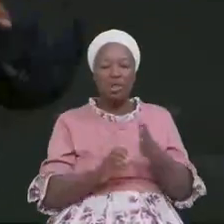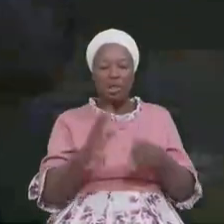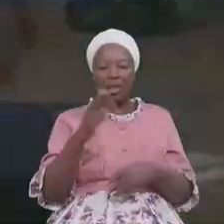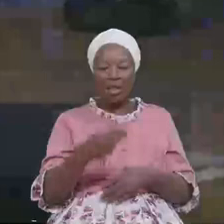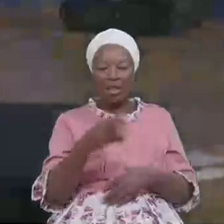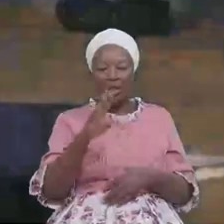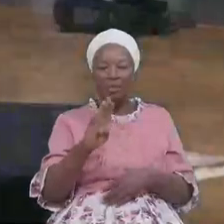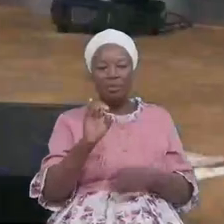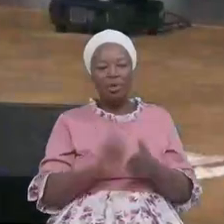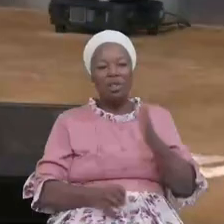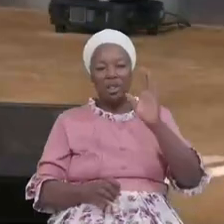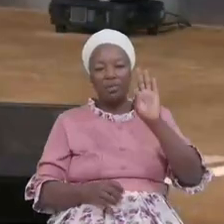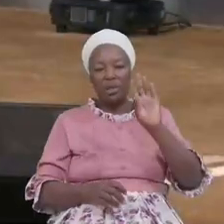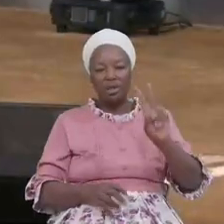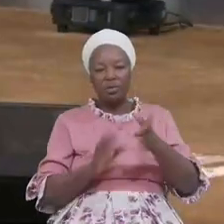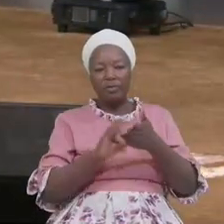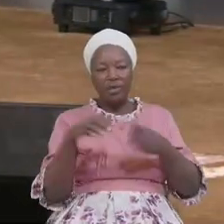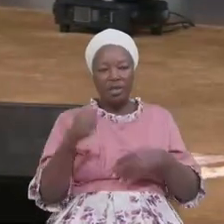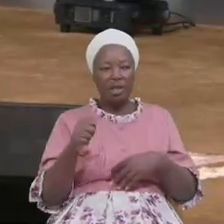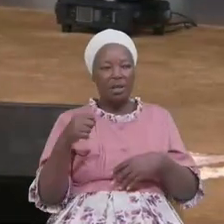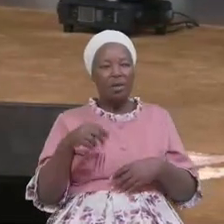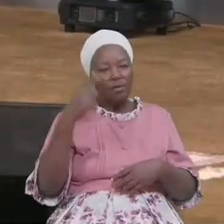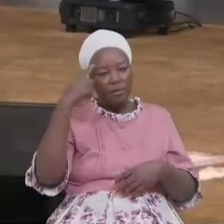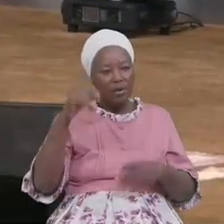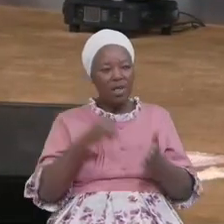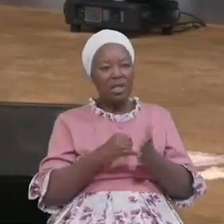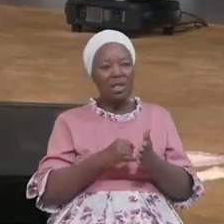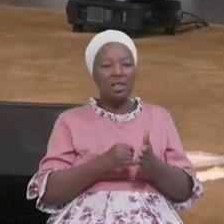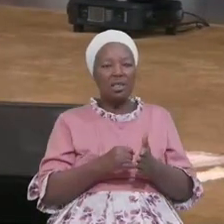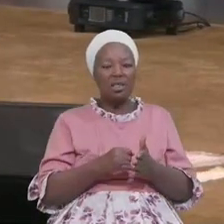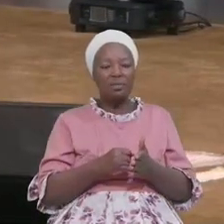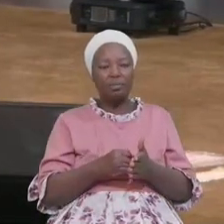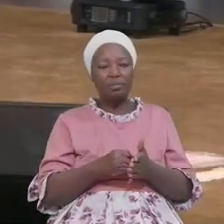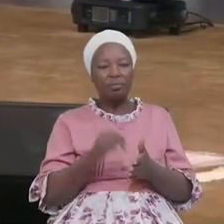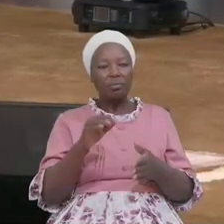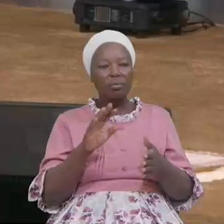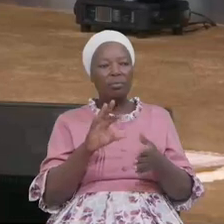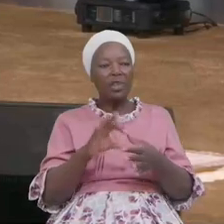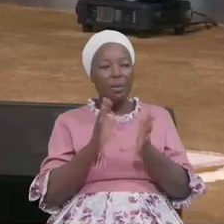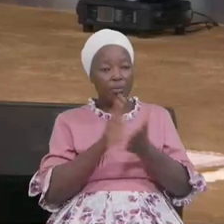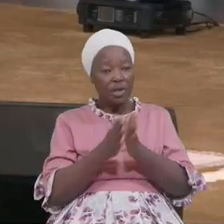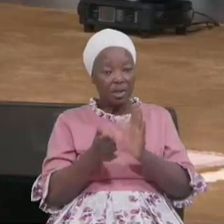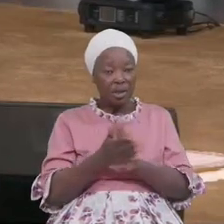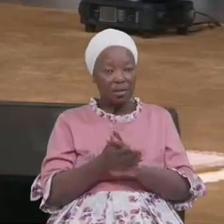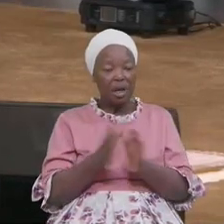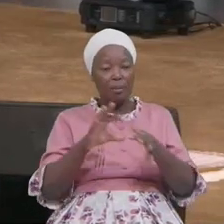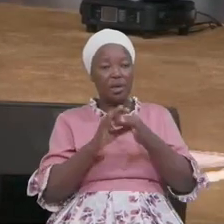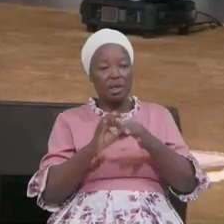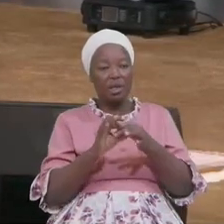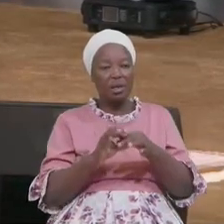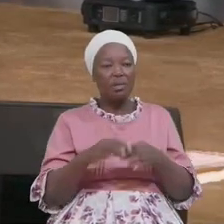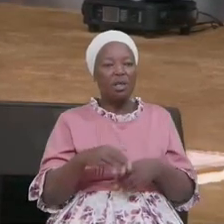effet que celui pour qui et par qui sont toutes choses et qui voulait conduire à la